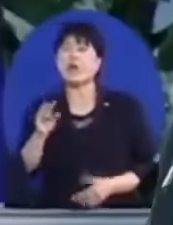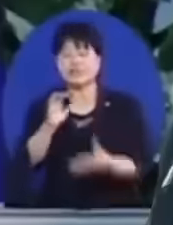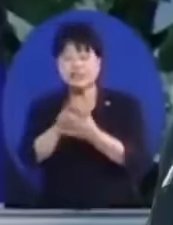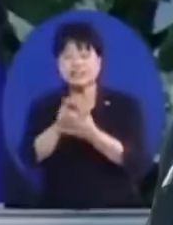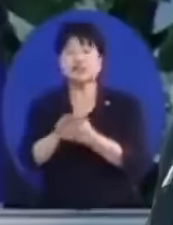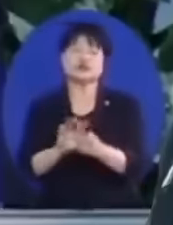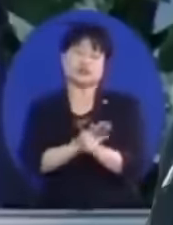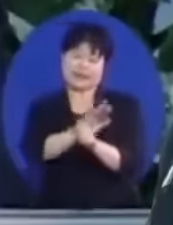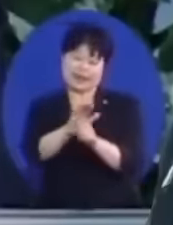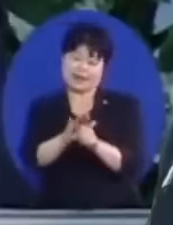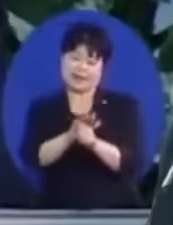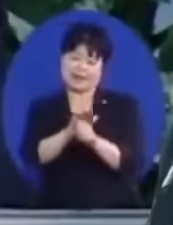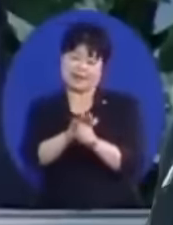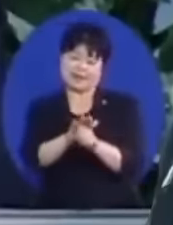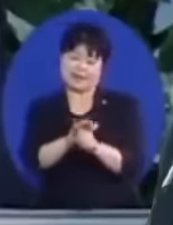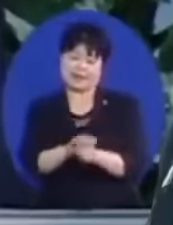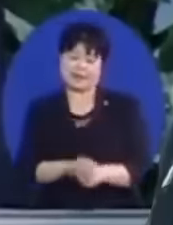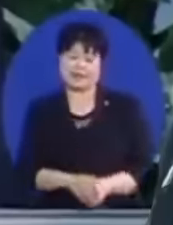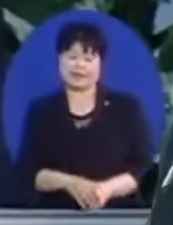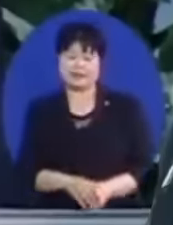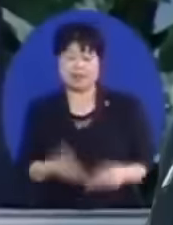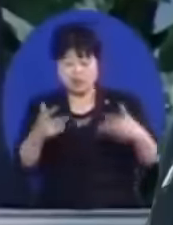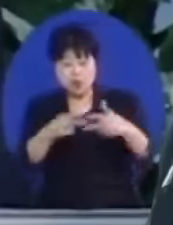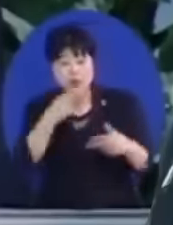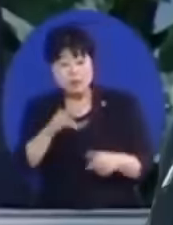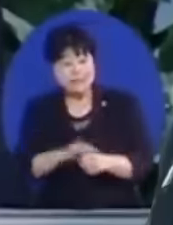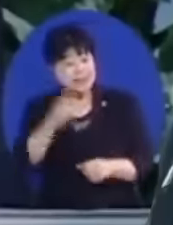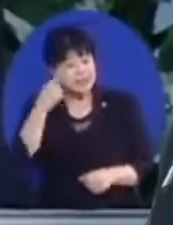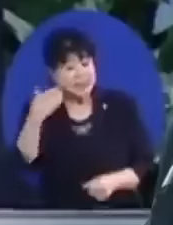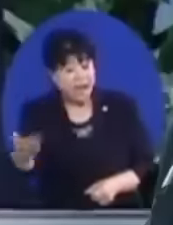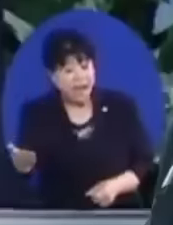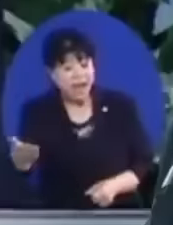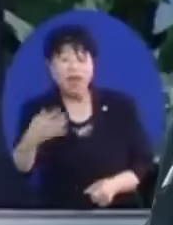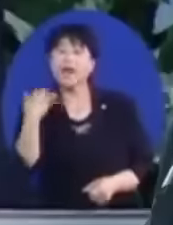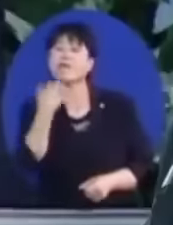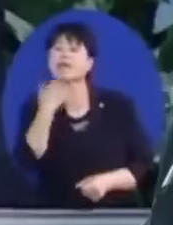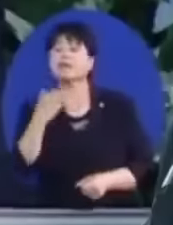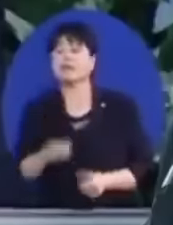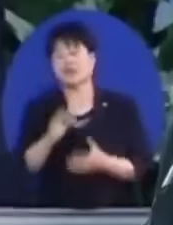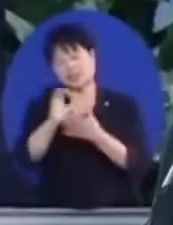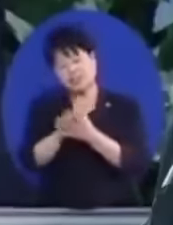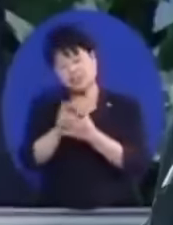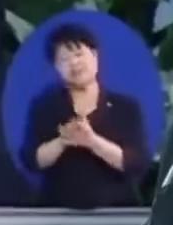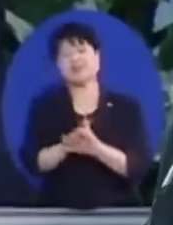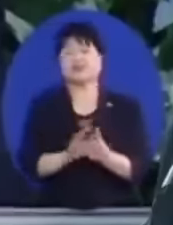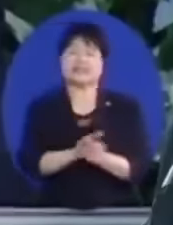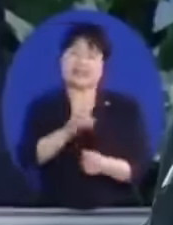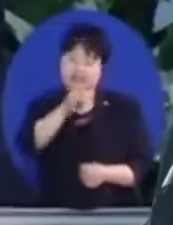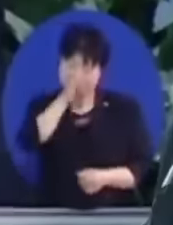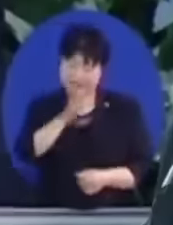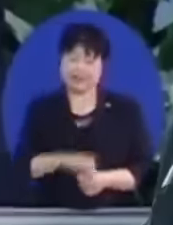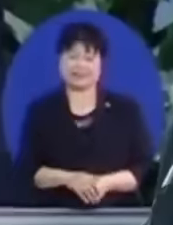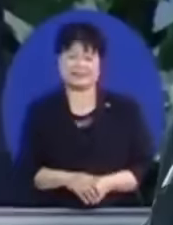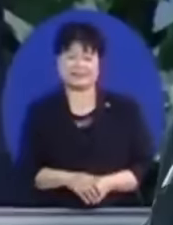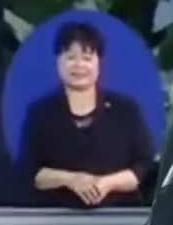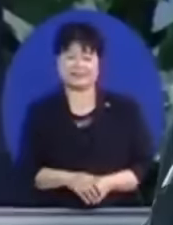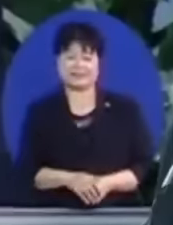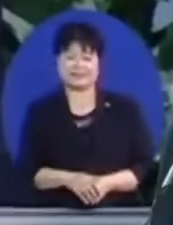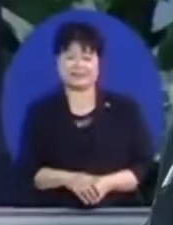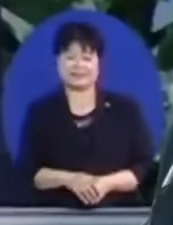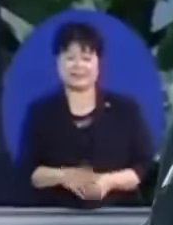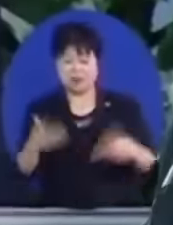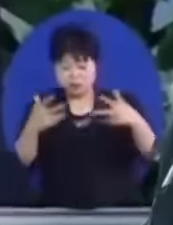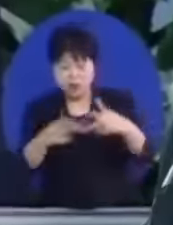것입니다. 주님은 내가 나를 아가페 무조건 사랑하느냐? 베드로는 친구로 사랑합니다. 왜냐하면